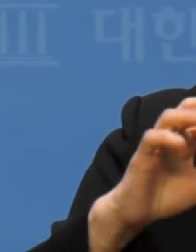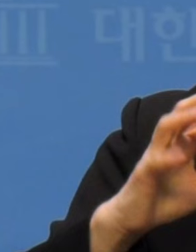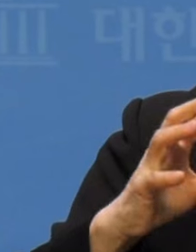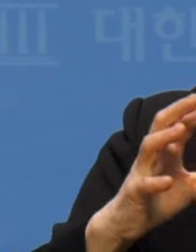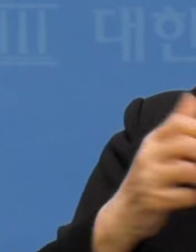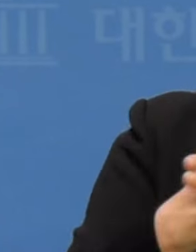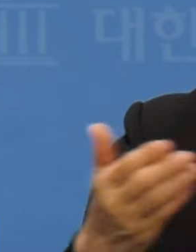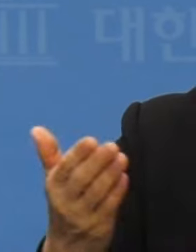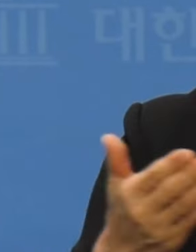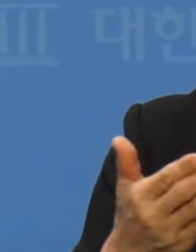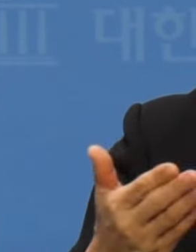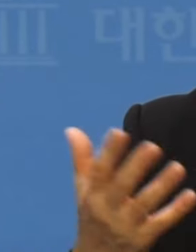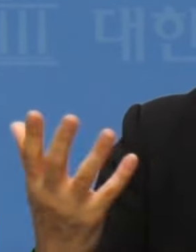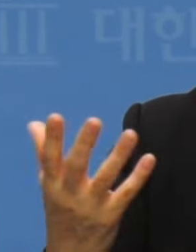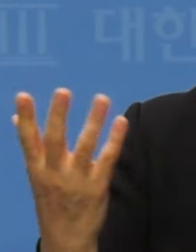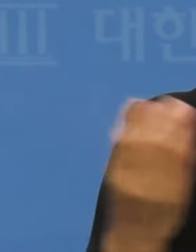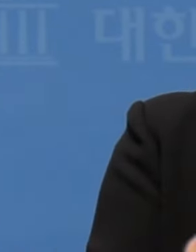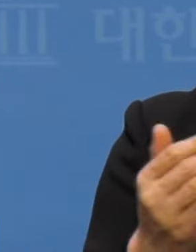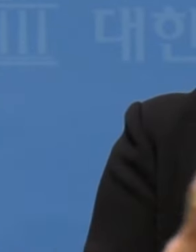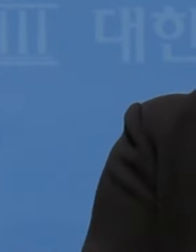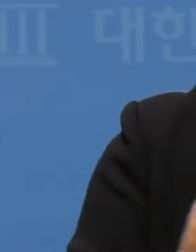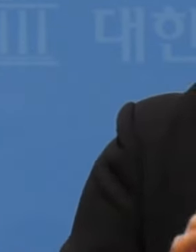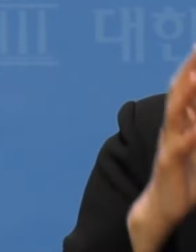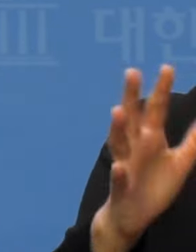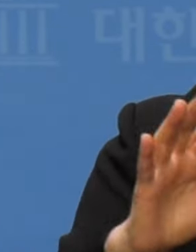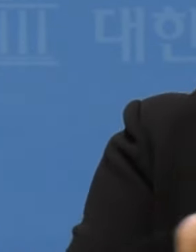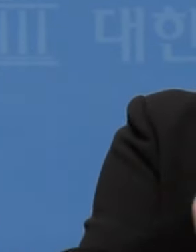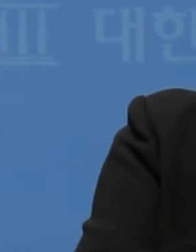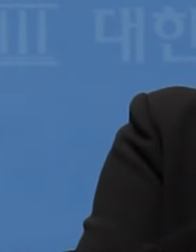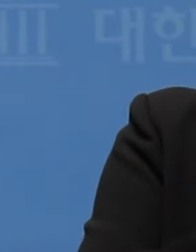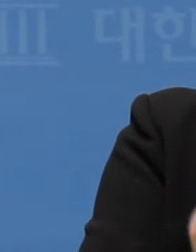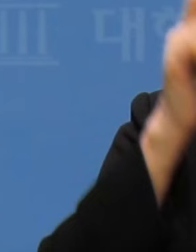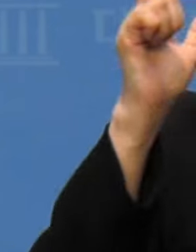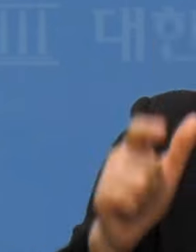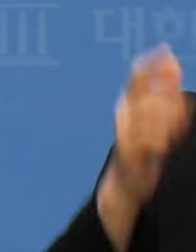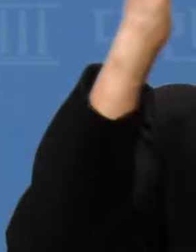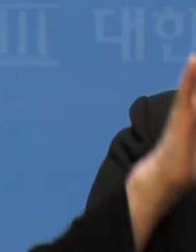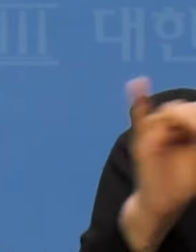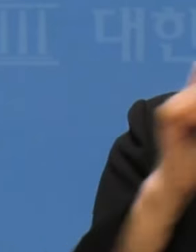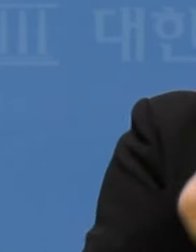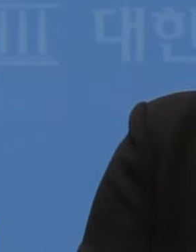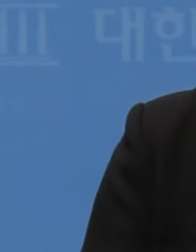군사외교관으로 만기 전역한 국제적이고 애국심이 강한 한국인이라고 자부합니다.